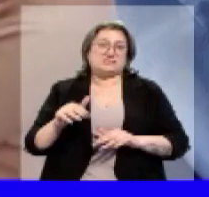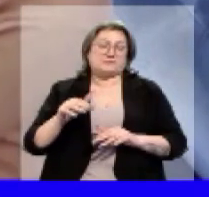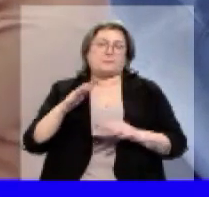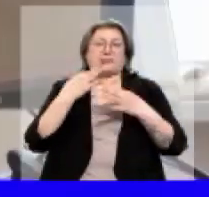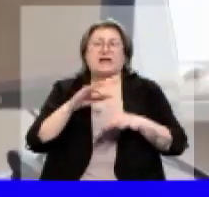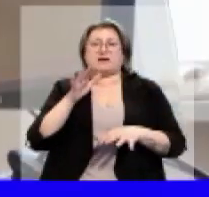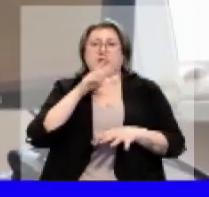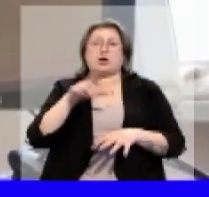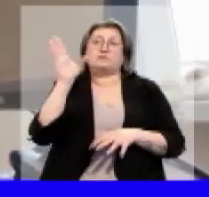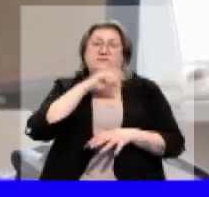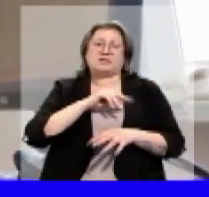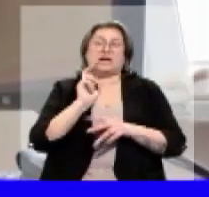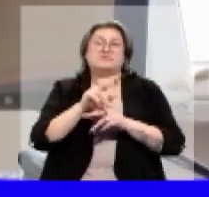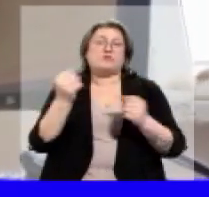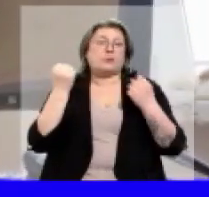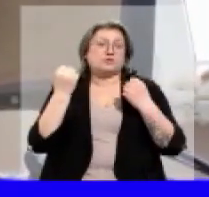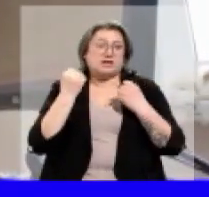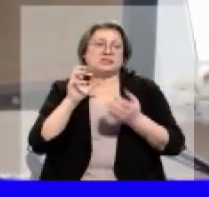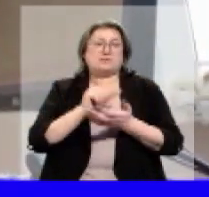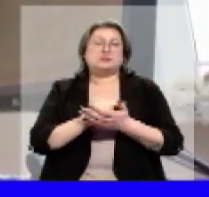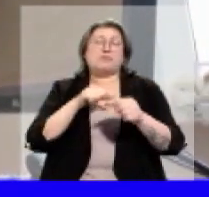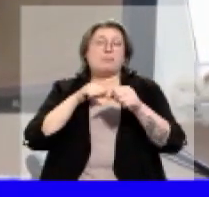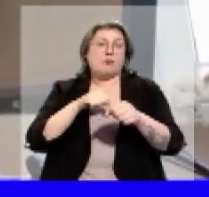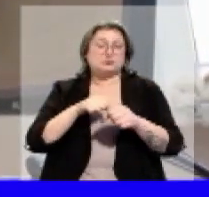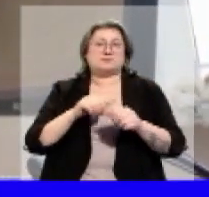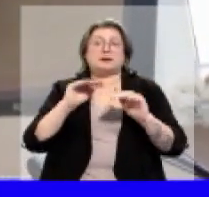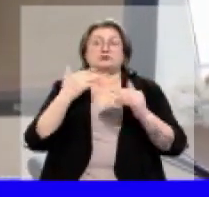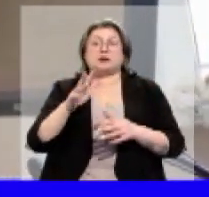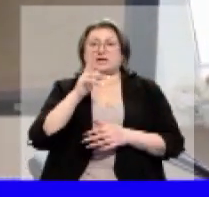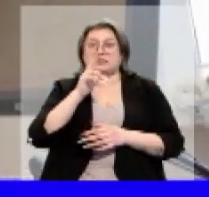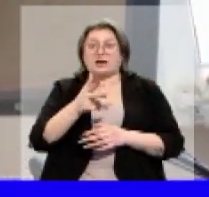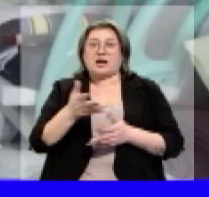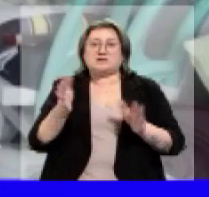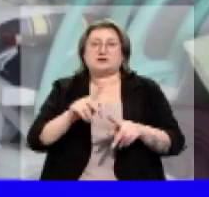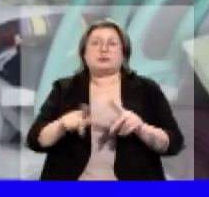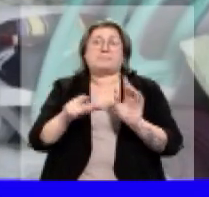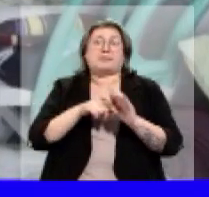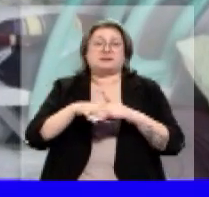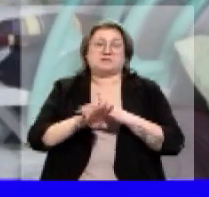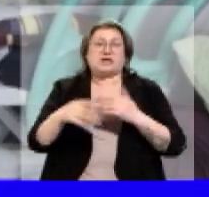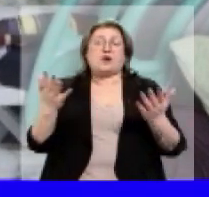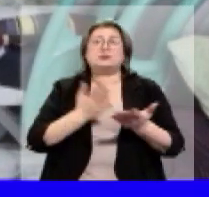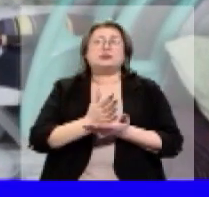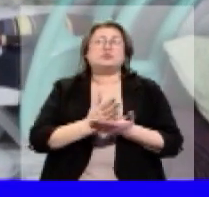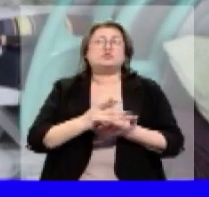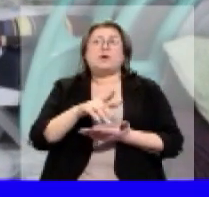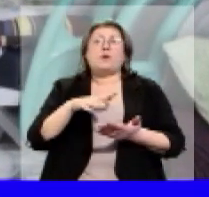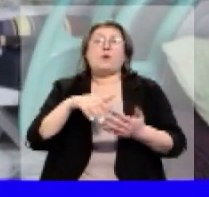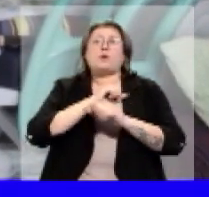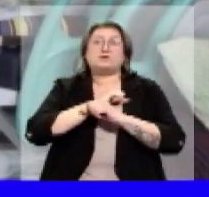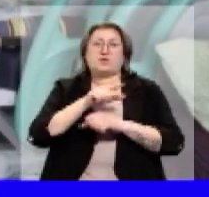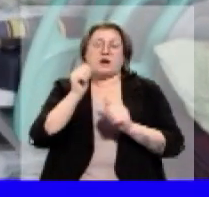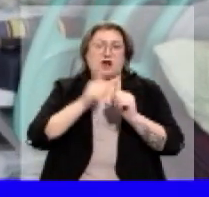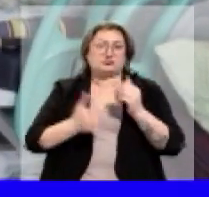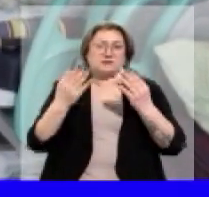свободное время она все-таки успевает ходить в спортзал, занимается боксом. Меньше 3 лет, ей осталось до пенсии. Какой заслуженный отдых! У нее